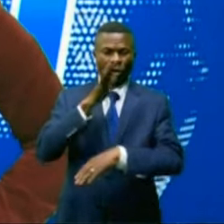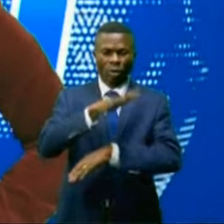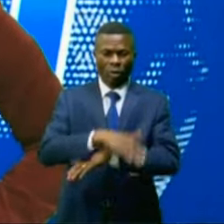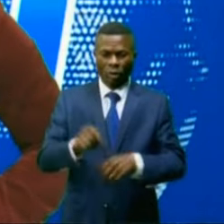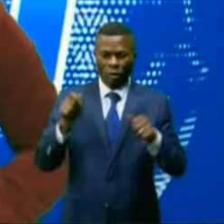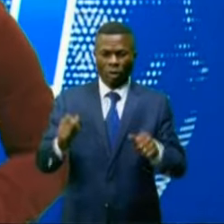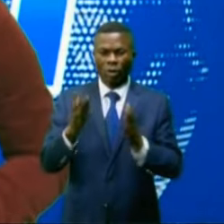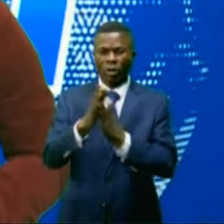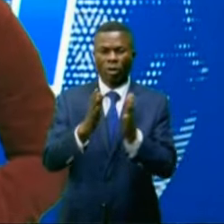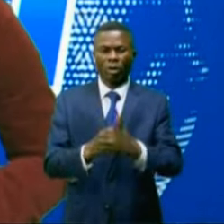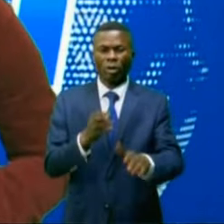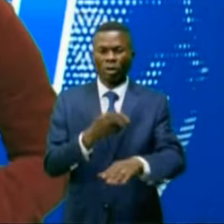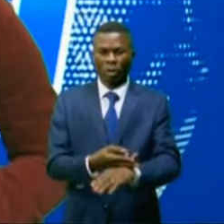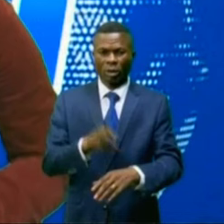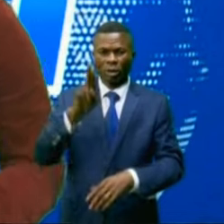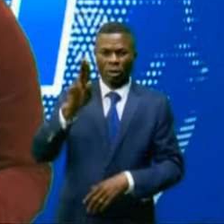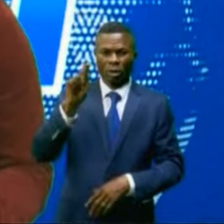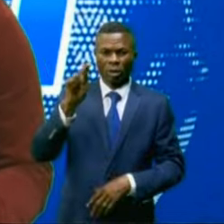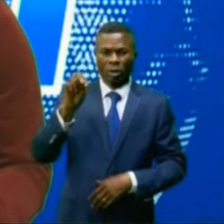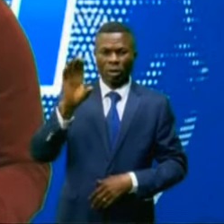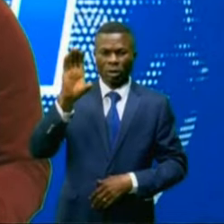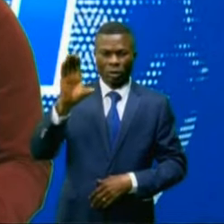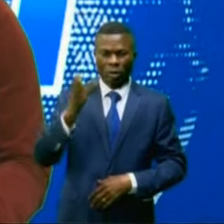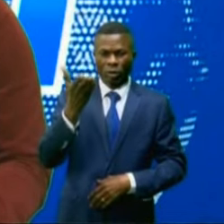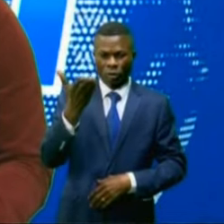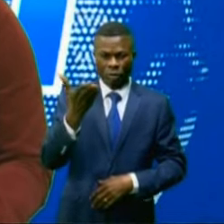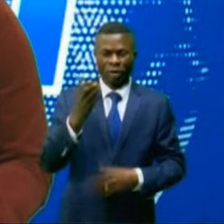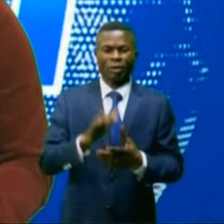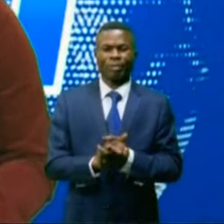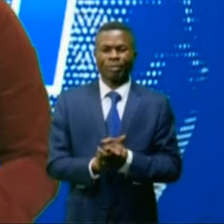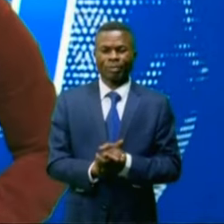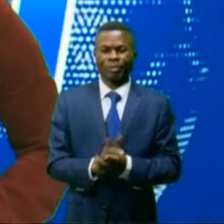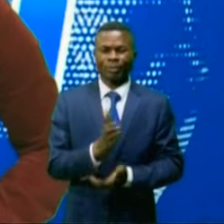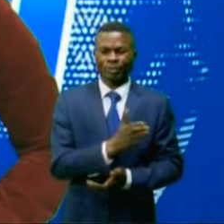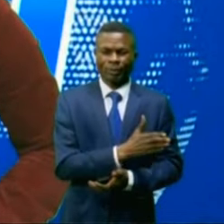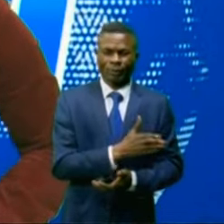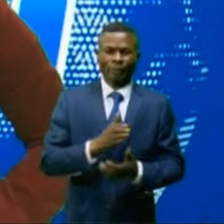journal des 19h sur la radio-télévision nationale congolaise.